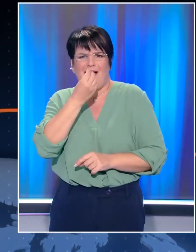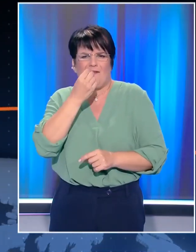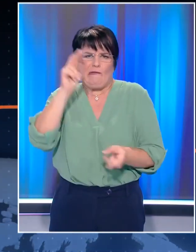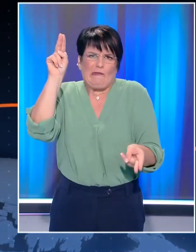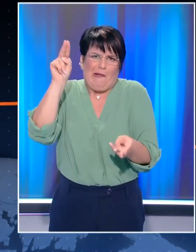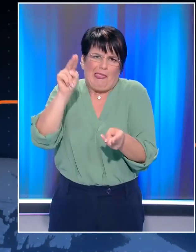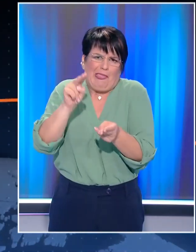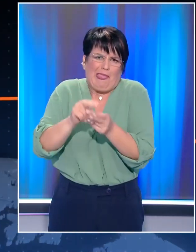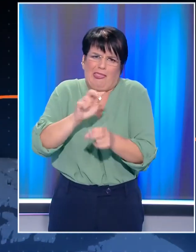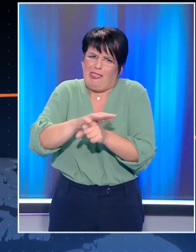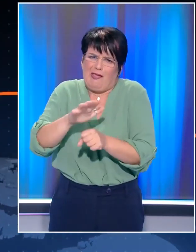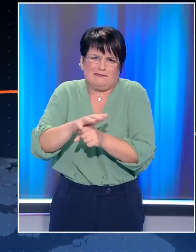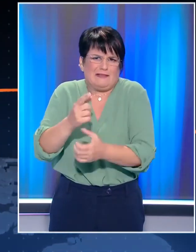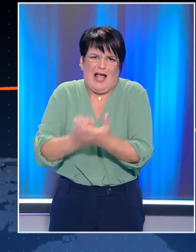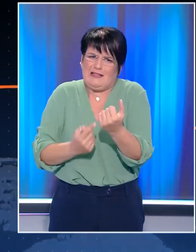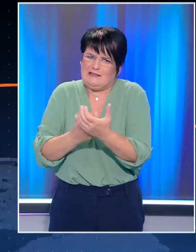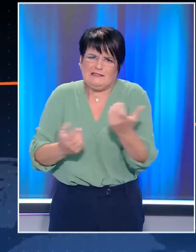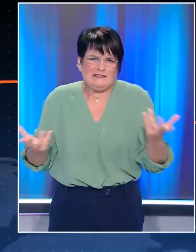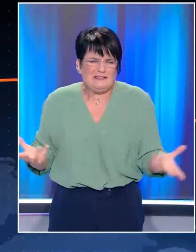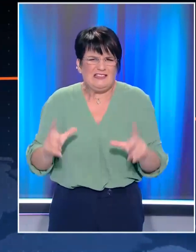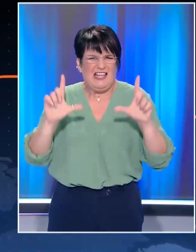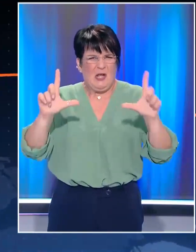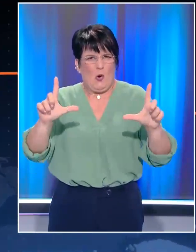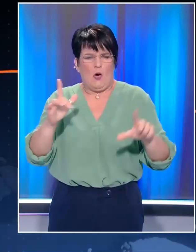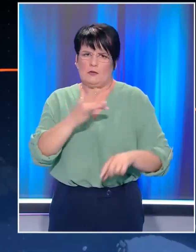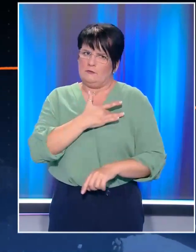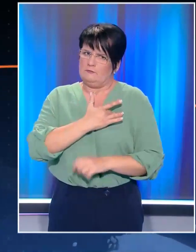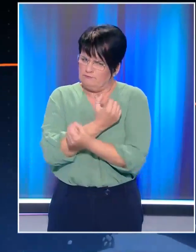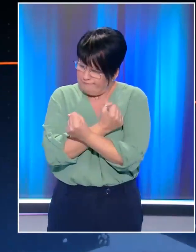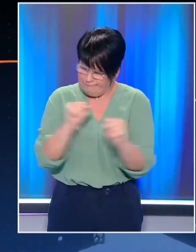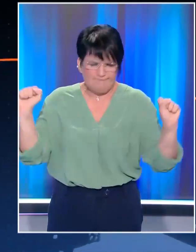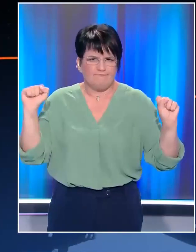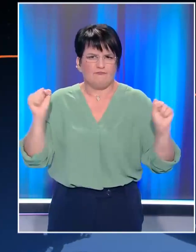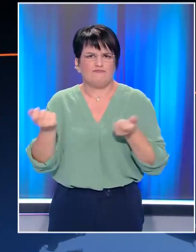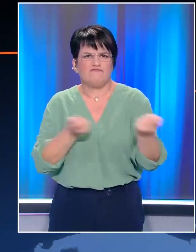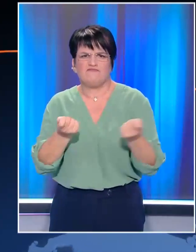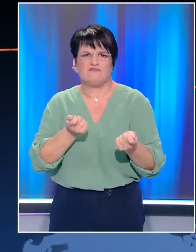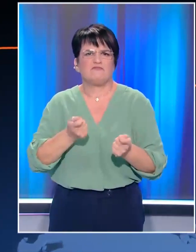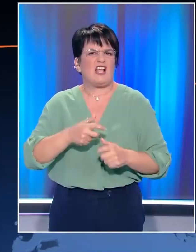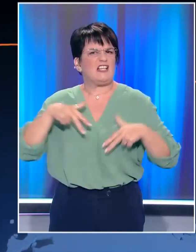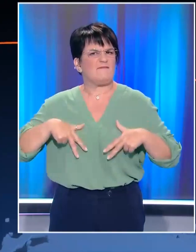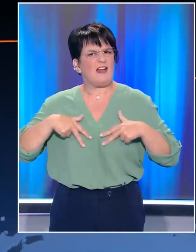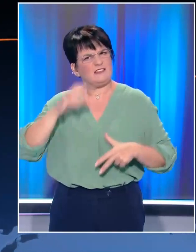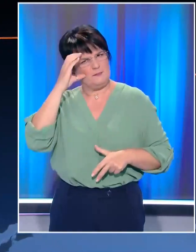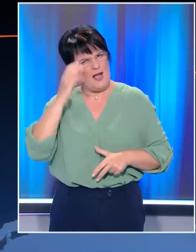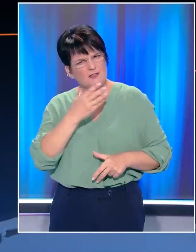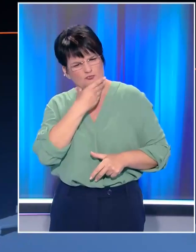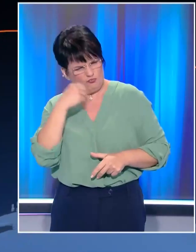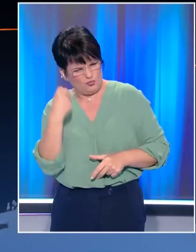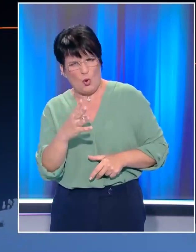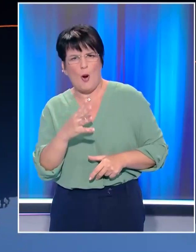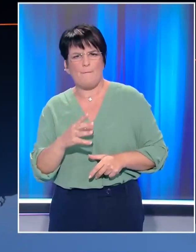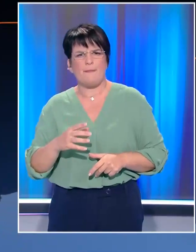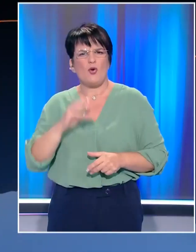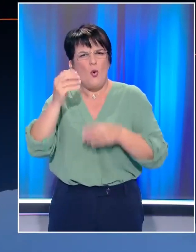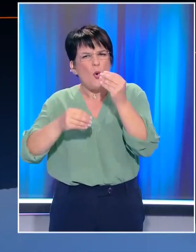actually there in the camp. Οι εικόνες αυτές προκαλούν σφοδρές αντιδράσεις για τους χειρισμούς της κυβέρνησης Biden μπροστά στην ανθρωπιστική κρίση